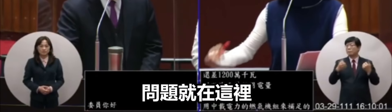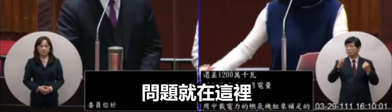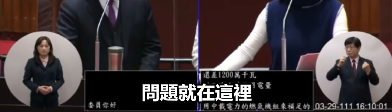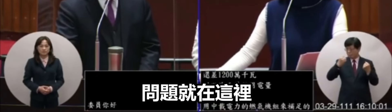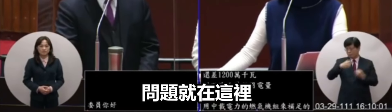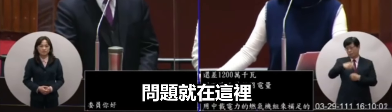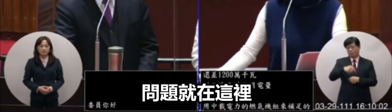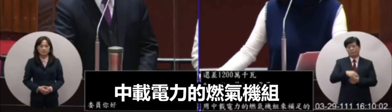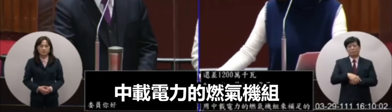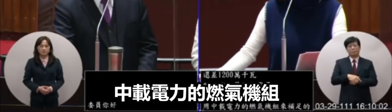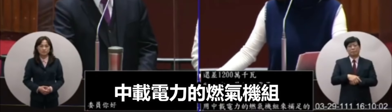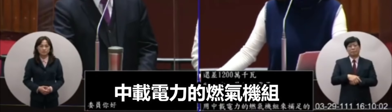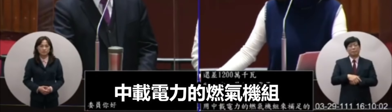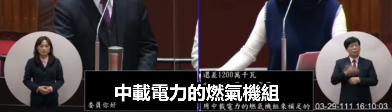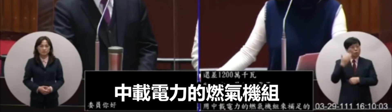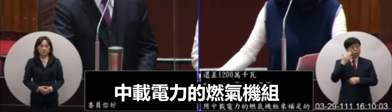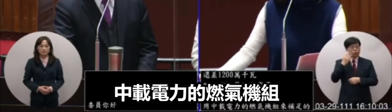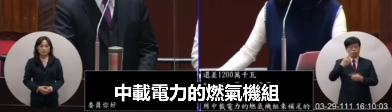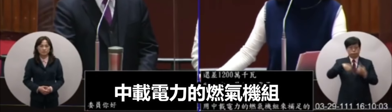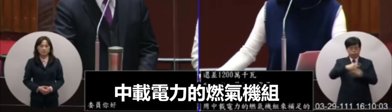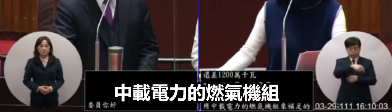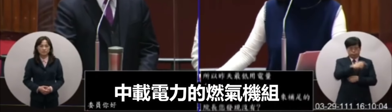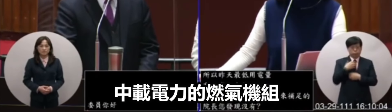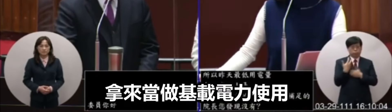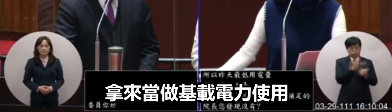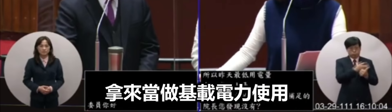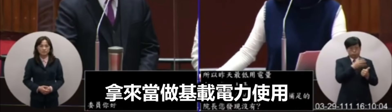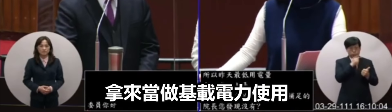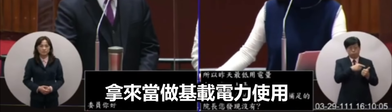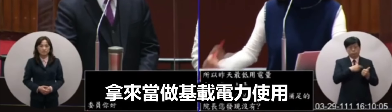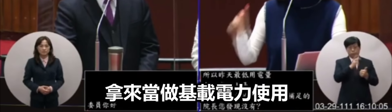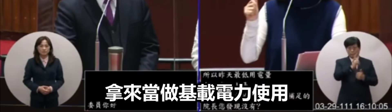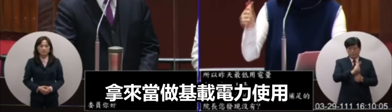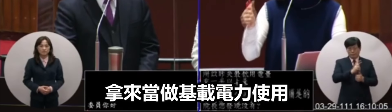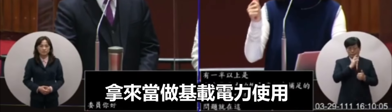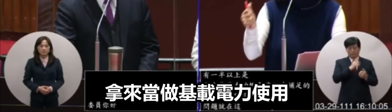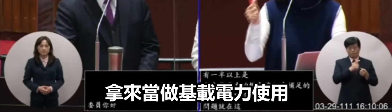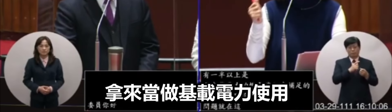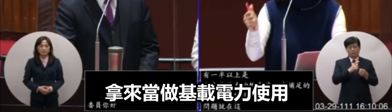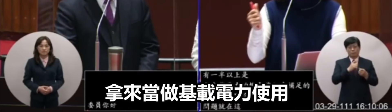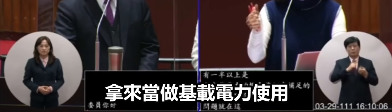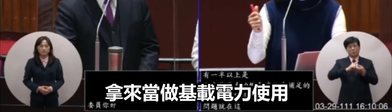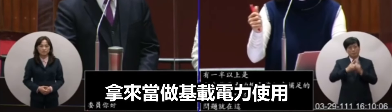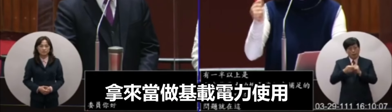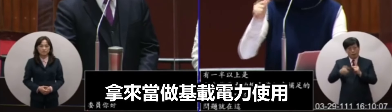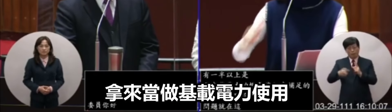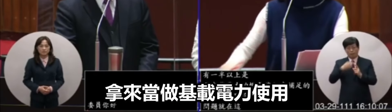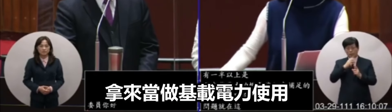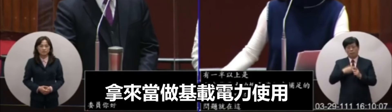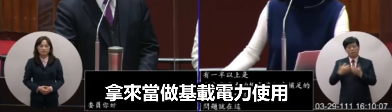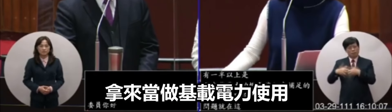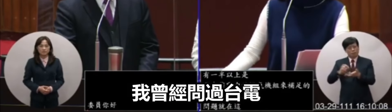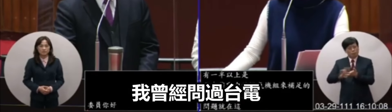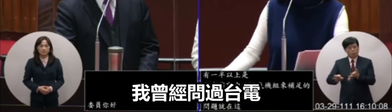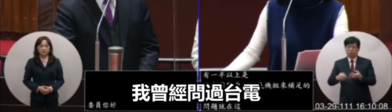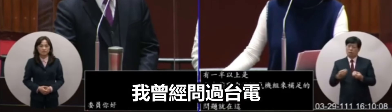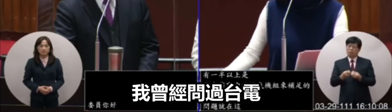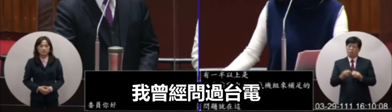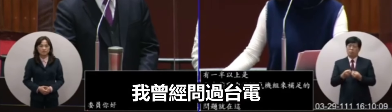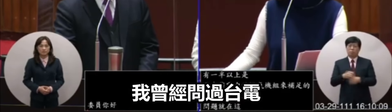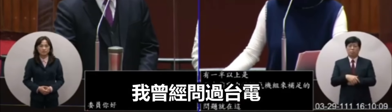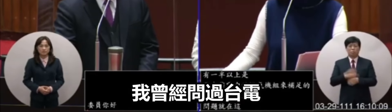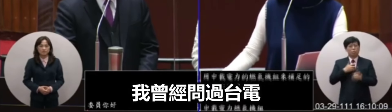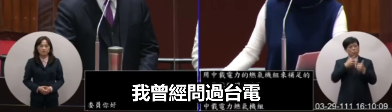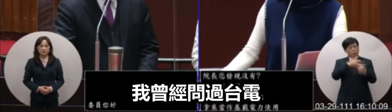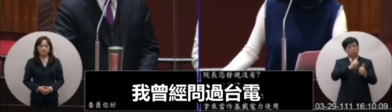就在这里啊！中载电力的燃气机组拿来当作机载电力使用。我曾经